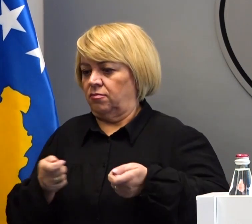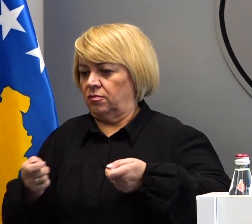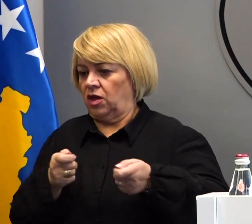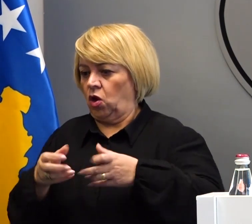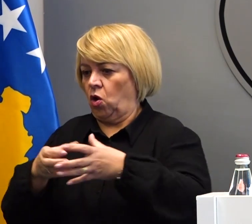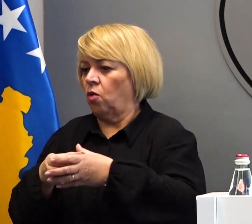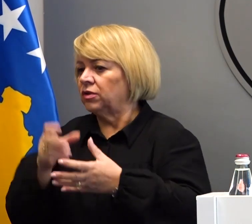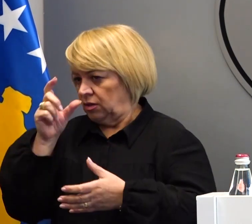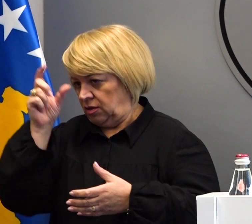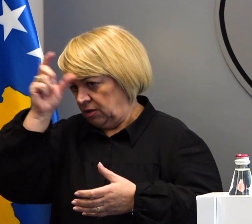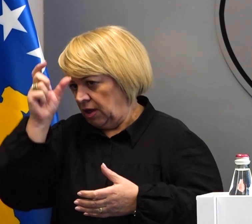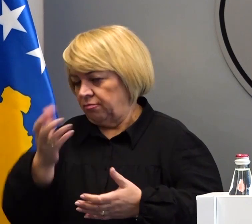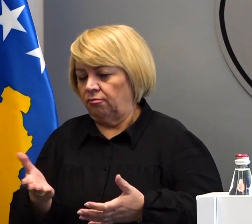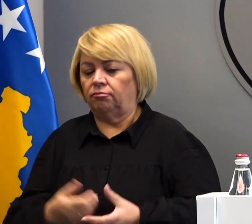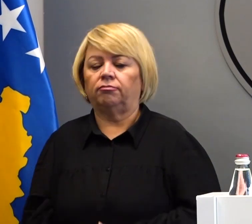komunitetit serb.